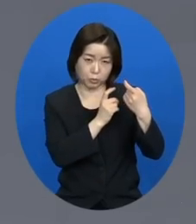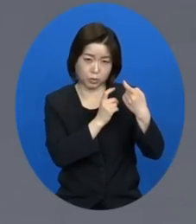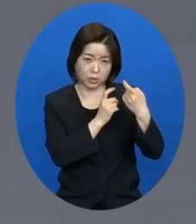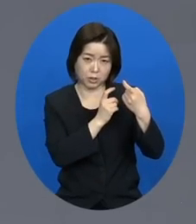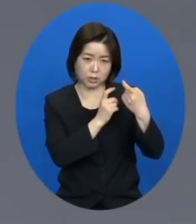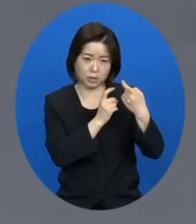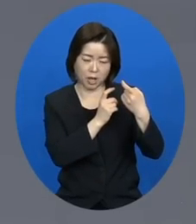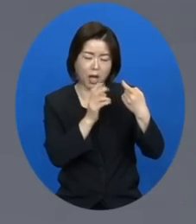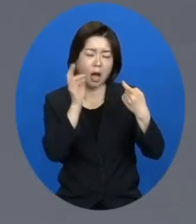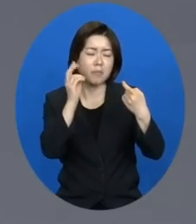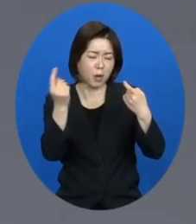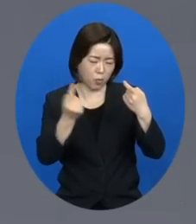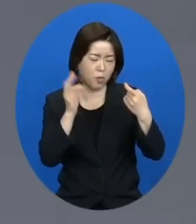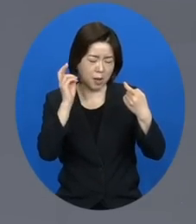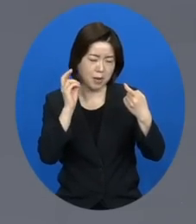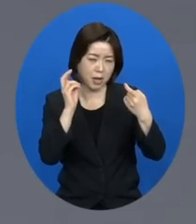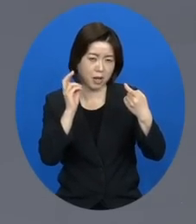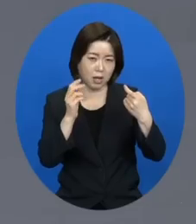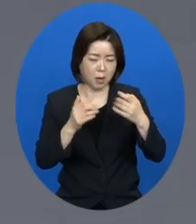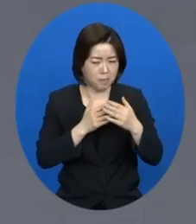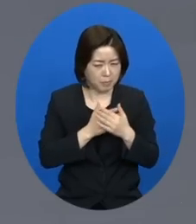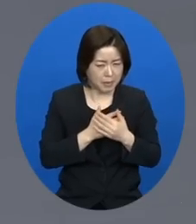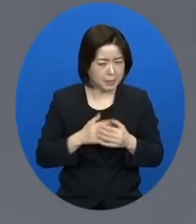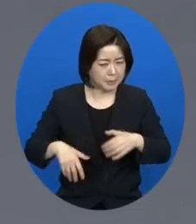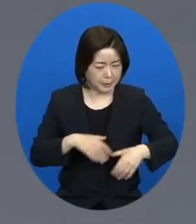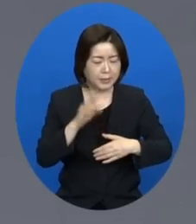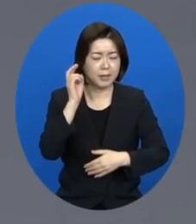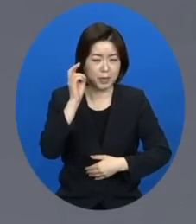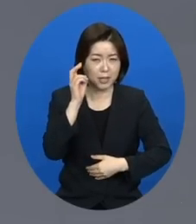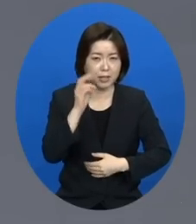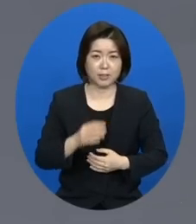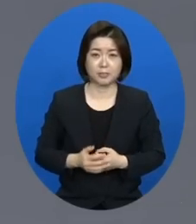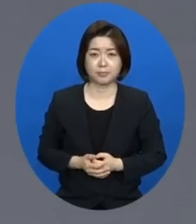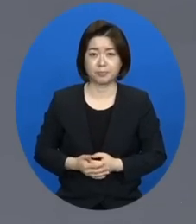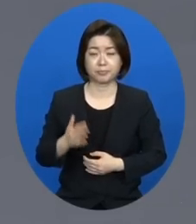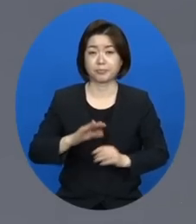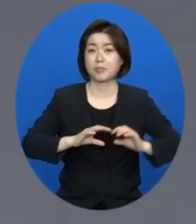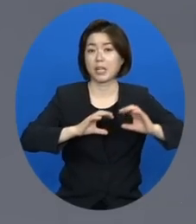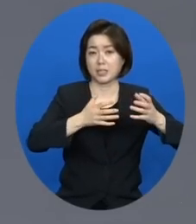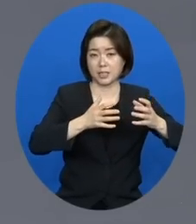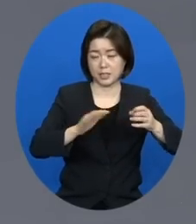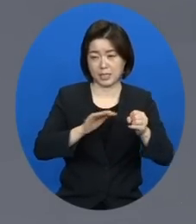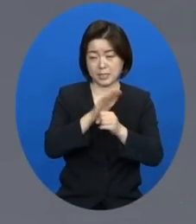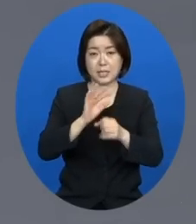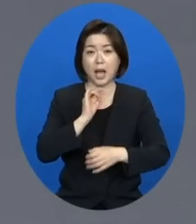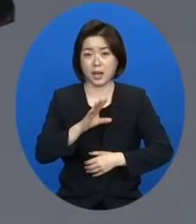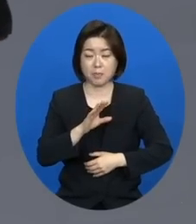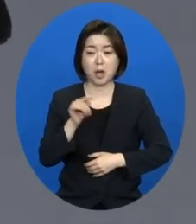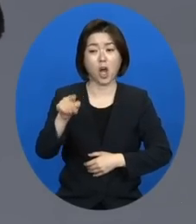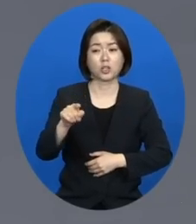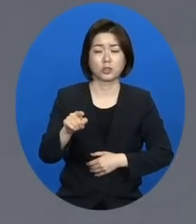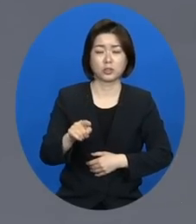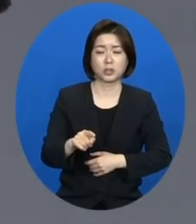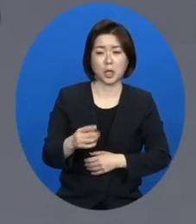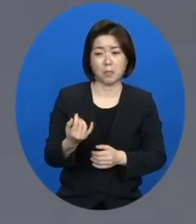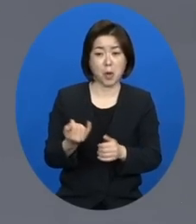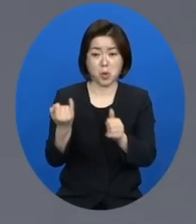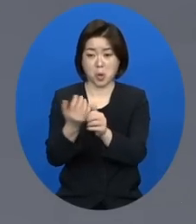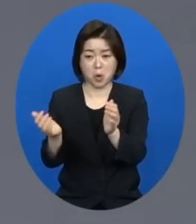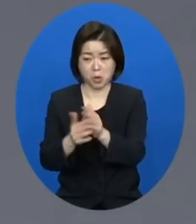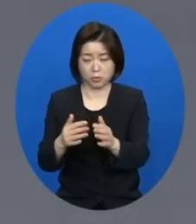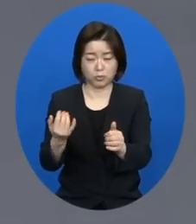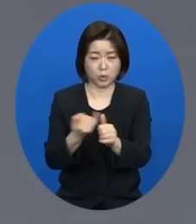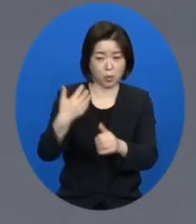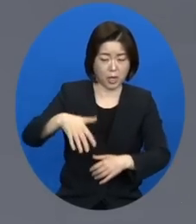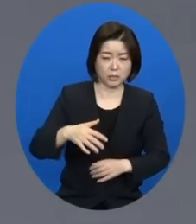유혹이 되었겠죠, 당연히. 요즘 세상은 사랑만 하면, 그 사람이 뭐 유부남이든 유부녀든